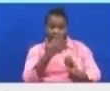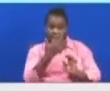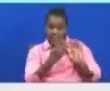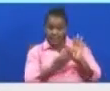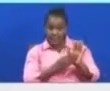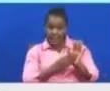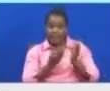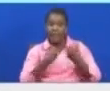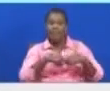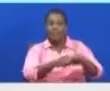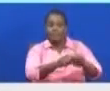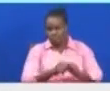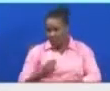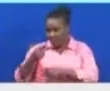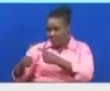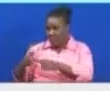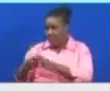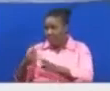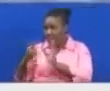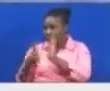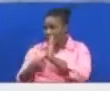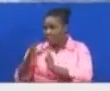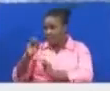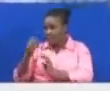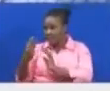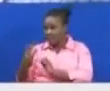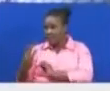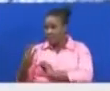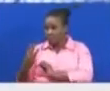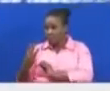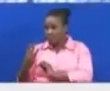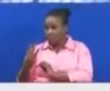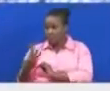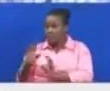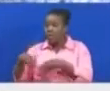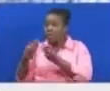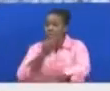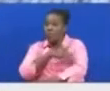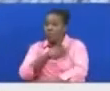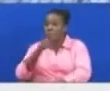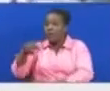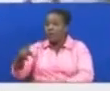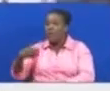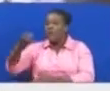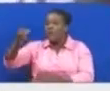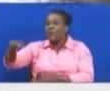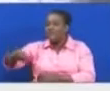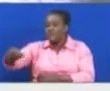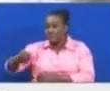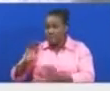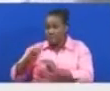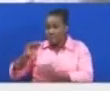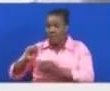imetekelezwa, huku miradi 603 ikihudumia wananchi wa vijijini zaidi ya milioni 5. Sasa